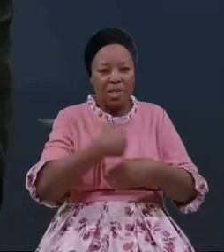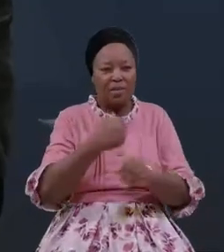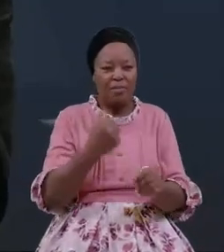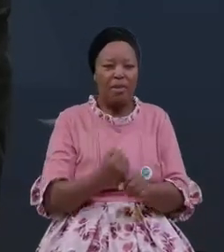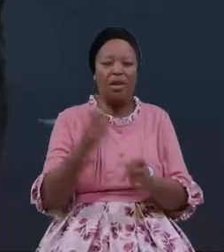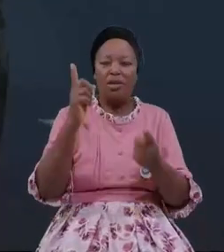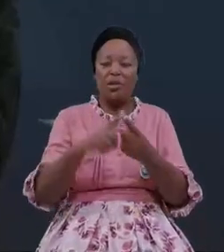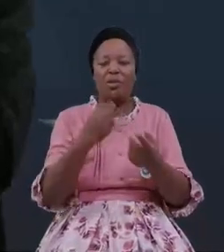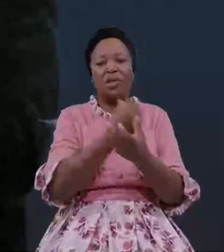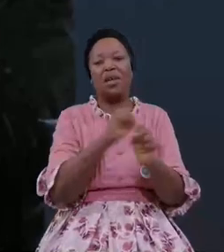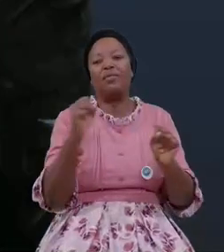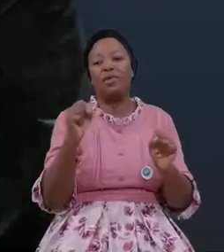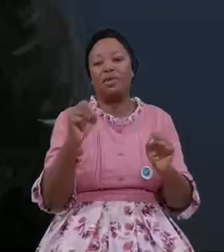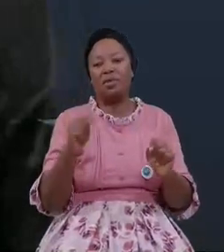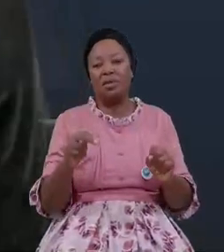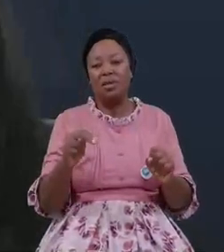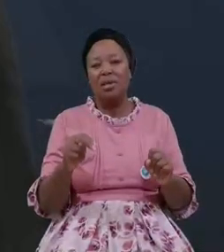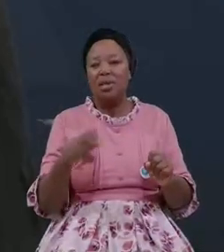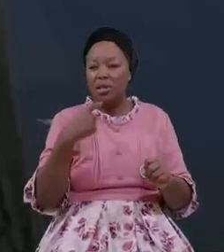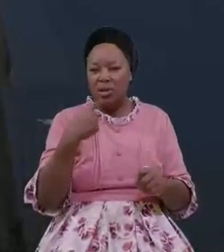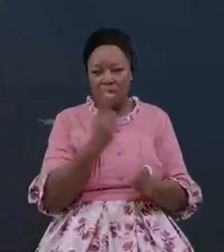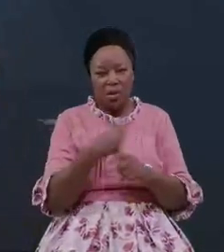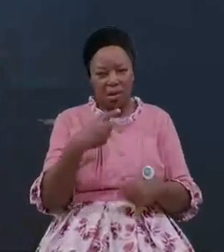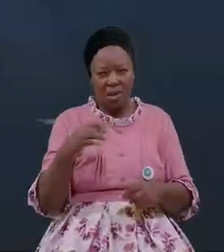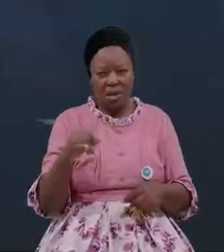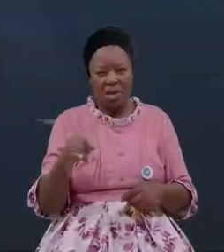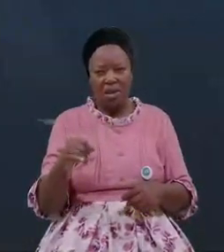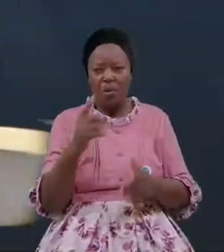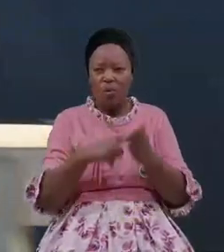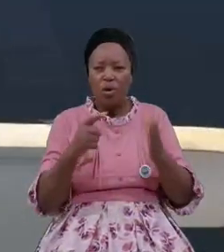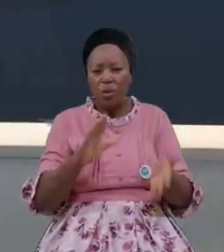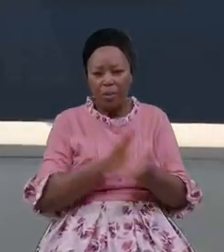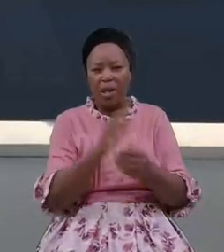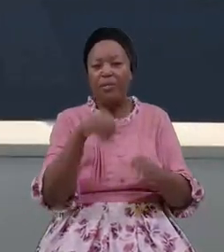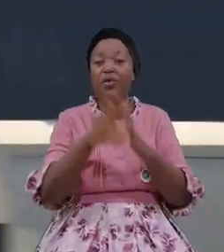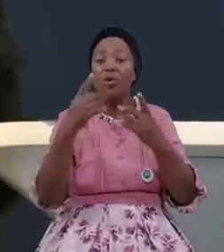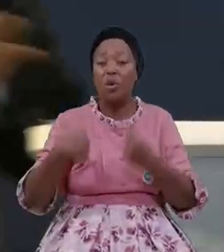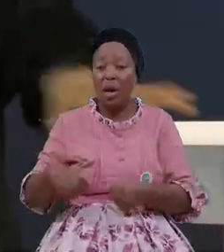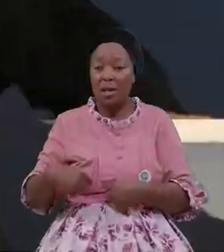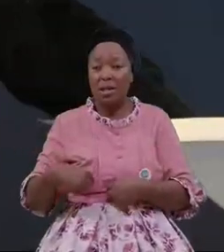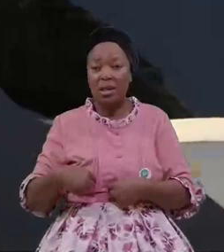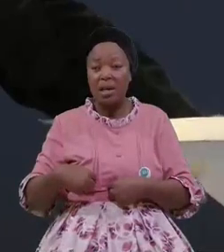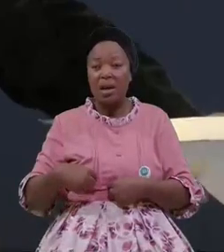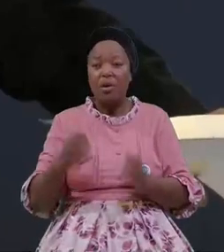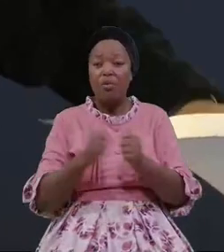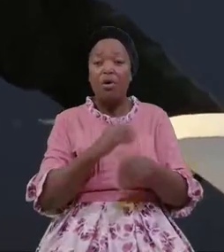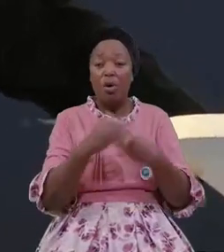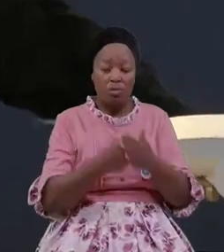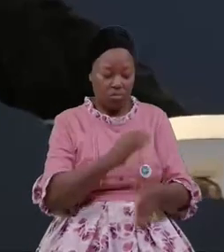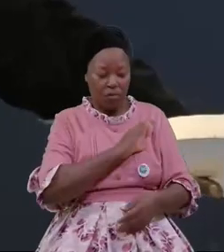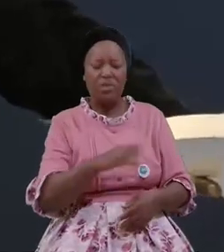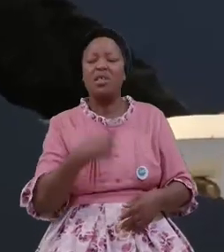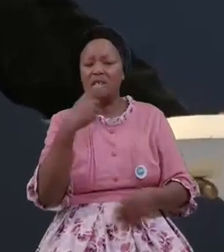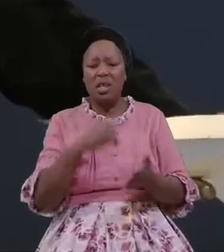qu'on parvient au Salum c'est que ce que tu crois dans ton cœur avec confiance